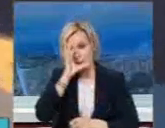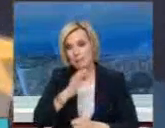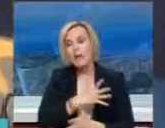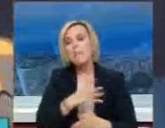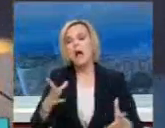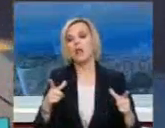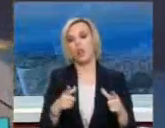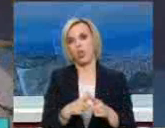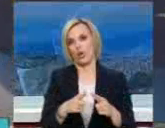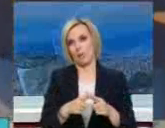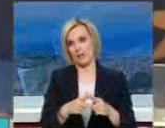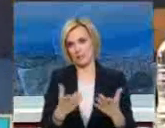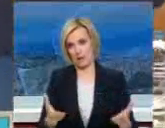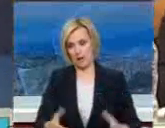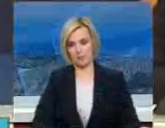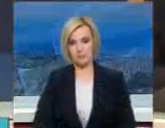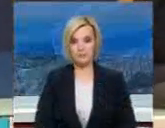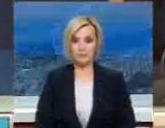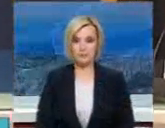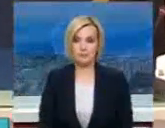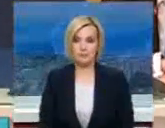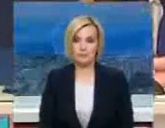Γεωργιάδη, λόγω σας. Μετά την προθεσμία